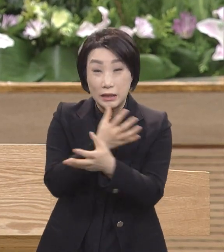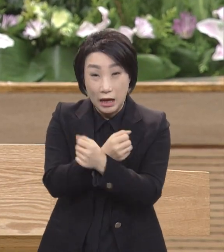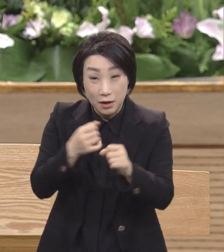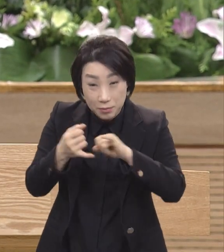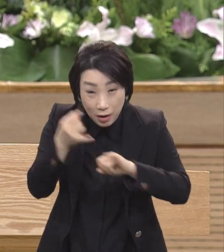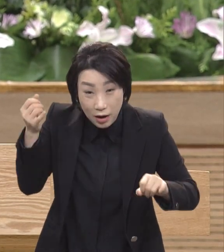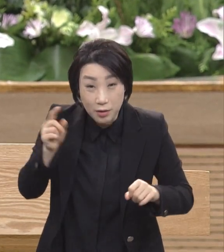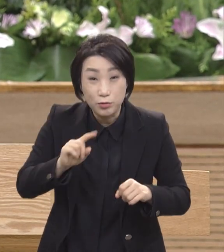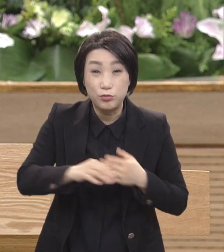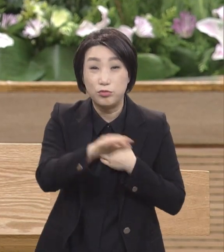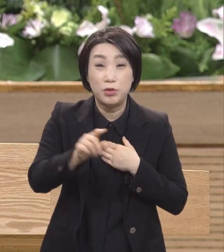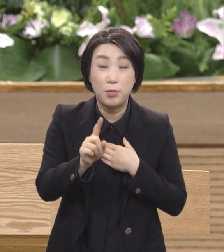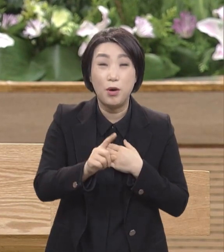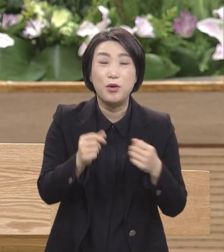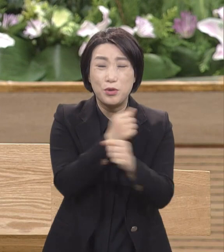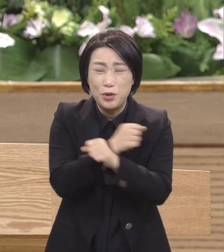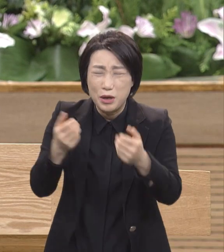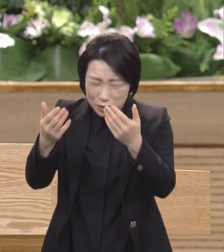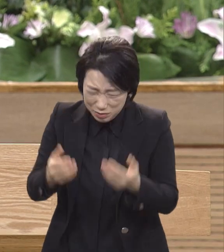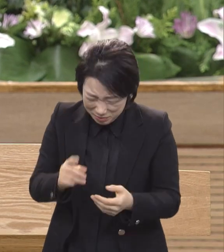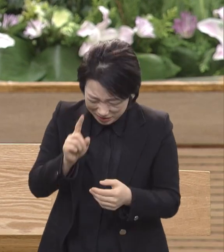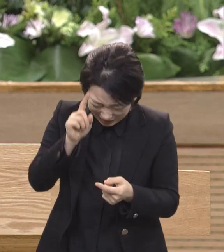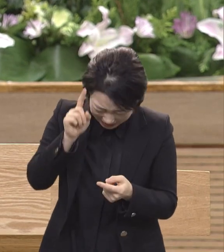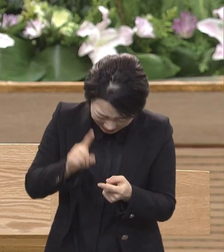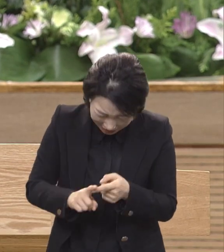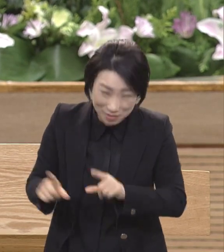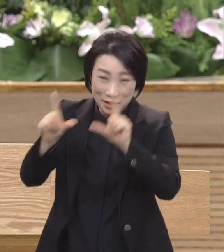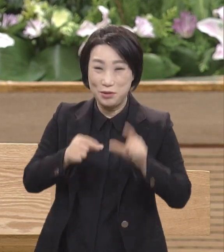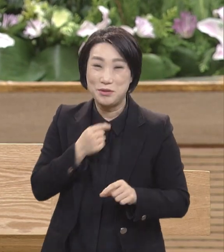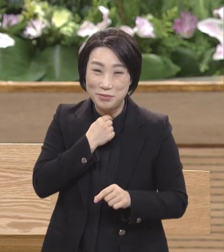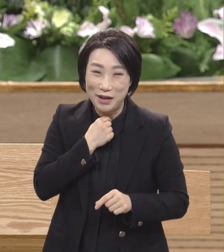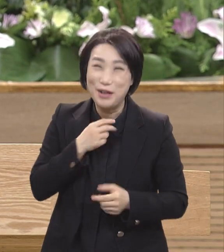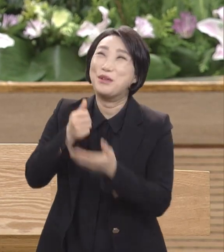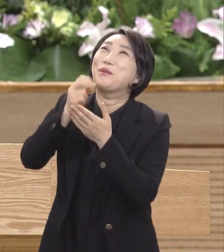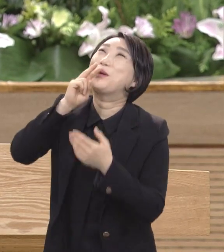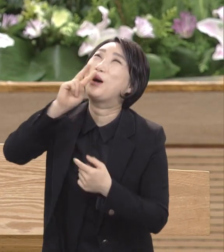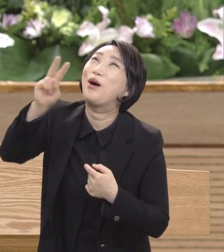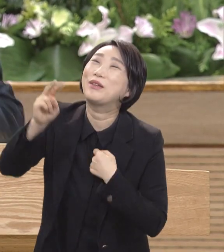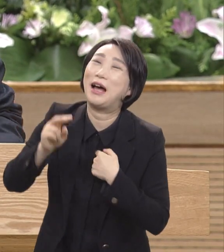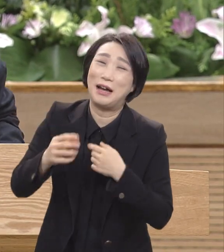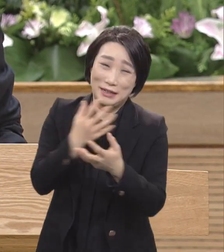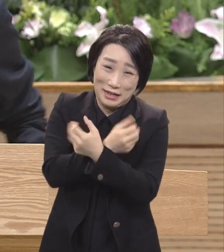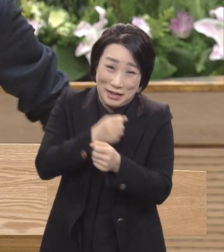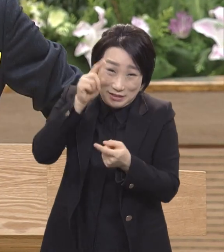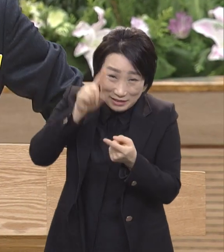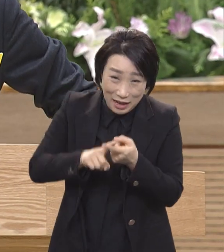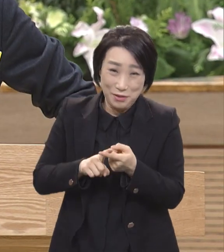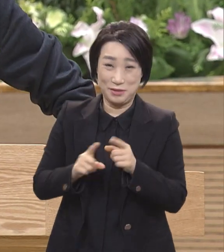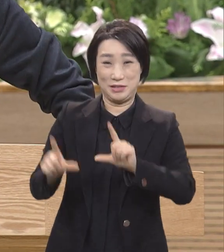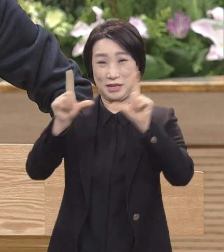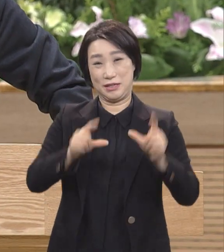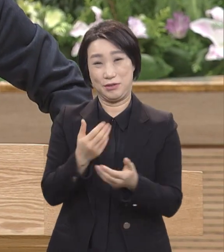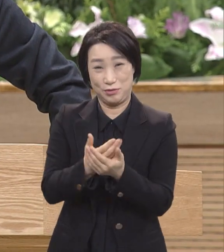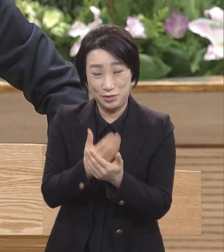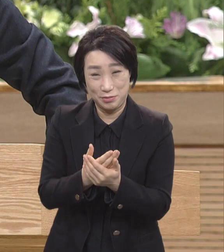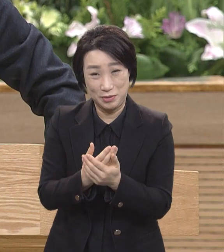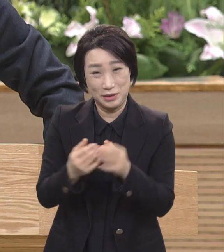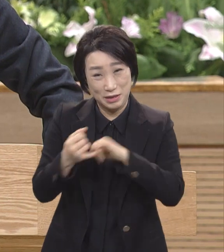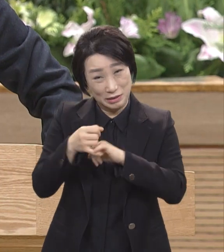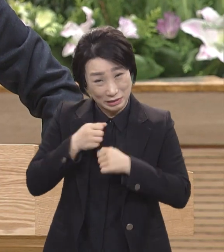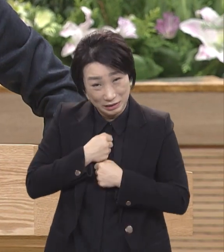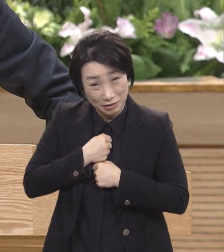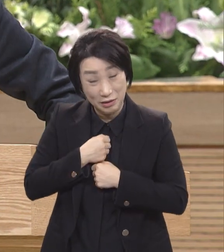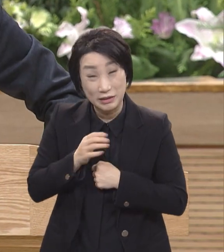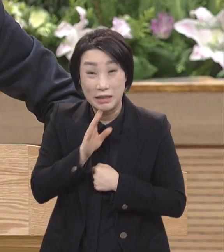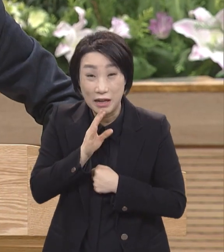우리를 용서하시면 이대로 살겠습니다는 것인데 주여 내가 계약대로 살게 하소서. 응?